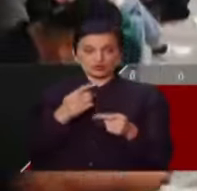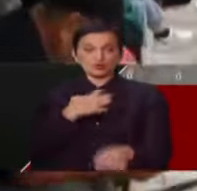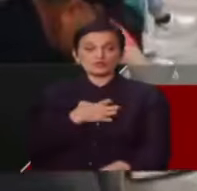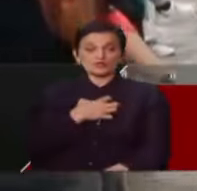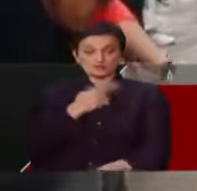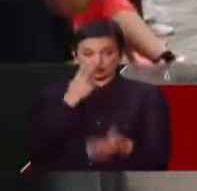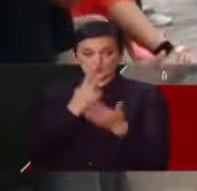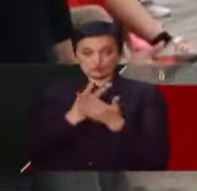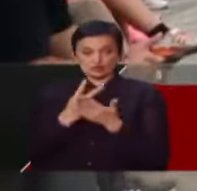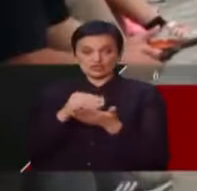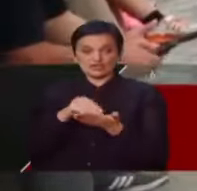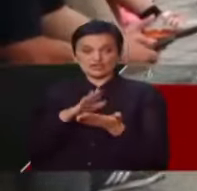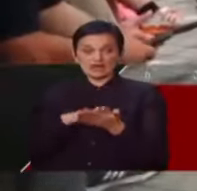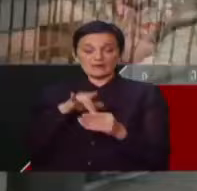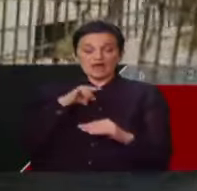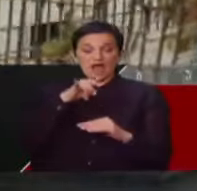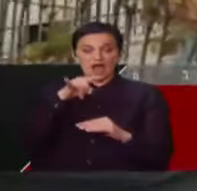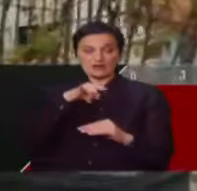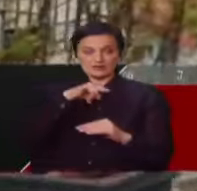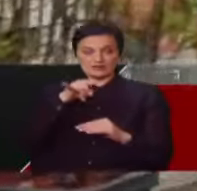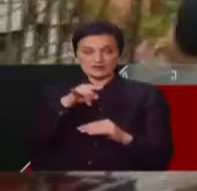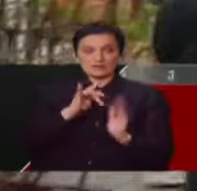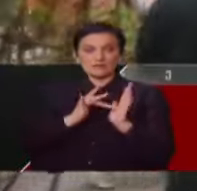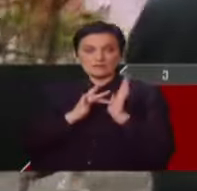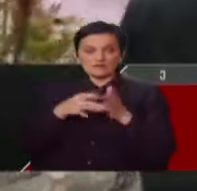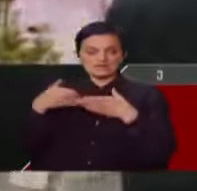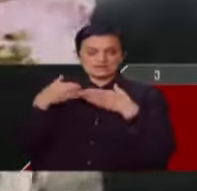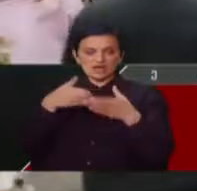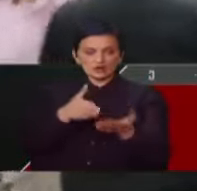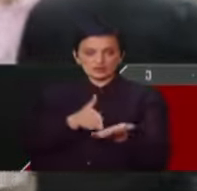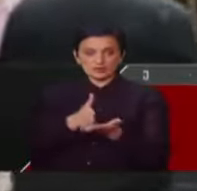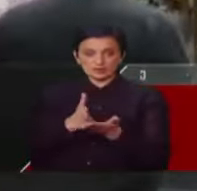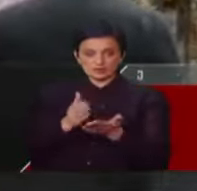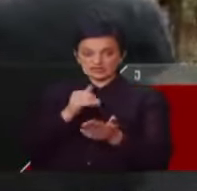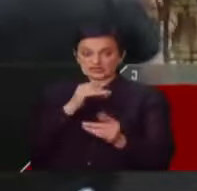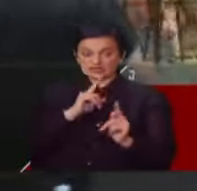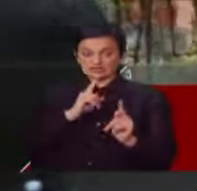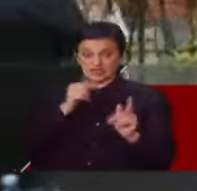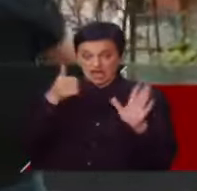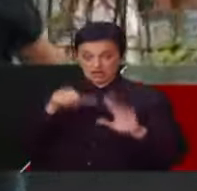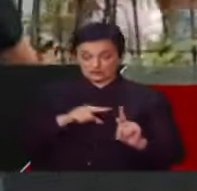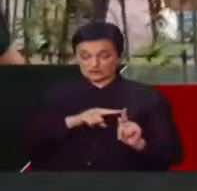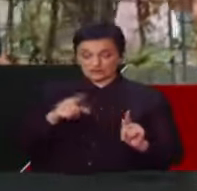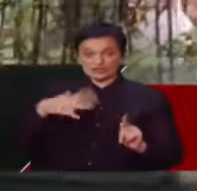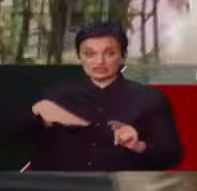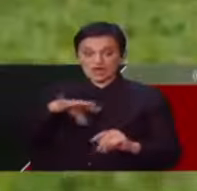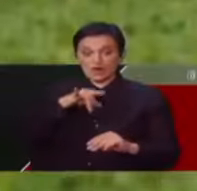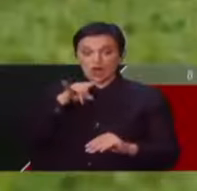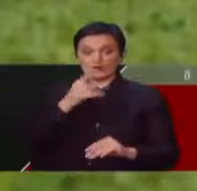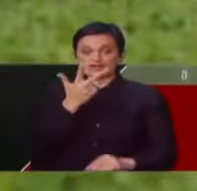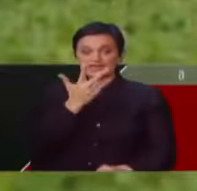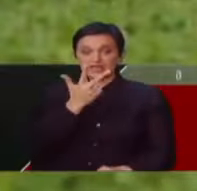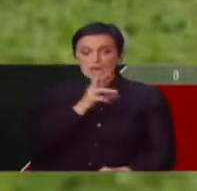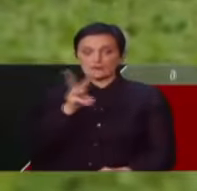მნიშვნელოვანი მაჩვენებლები დაფიქსირდა ავიარეისებისა და მგზავრთნაკადის მიმართულებით. მიმდინარე წლის 6 თვეში საქართველოს აეროპორტები